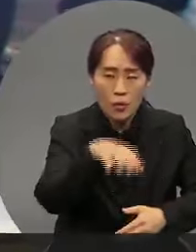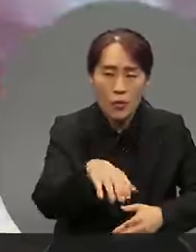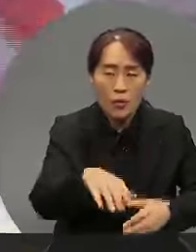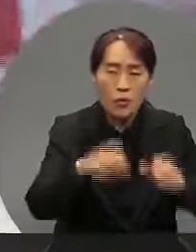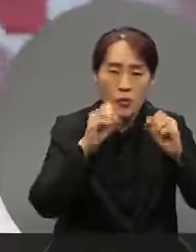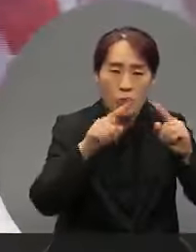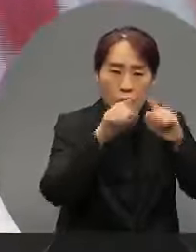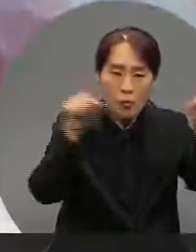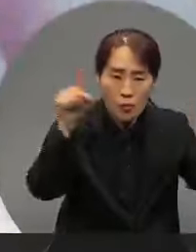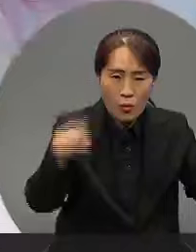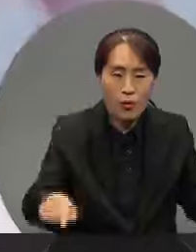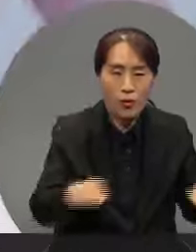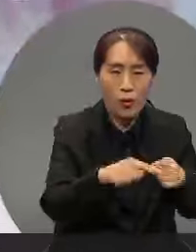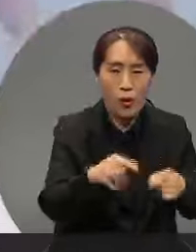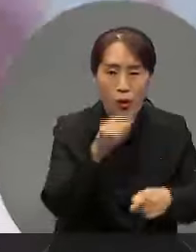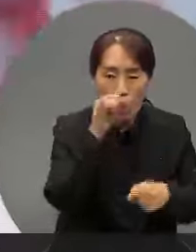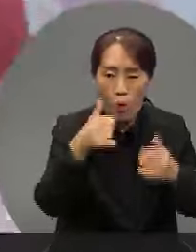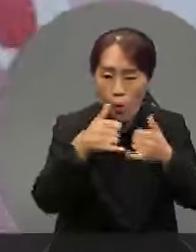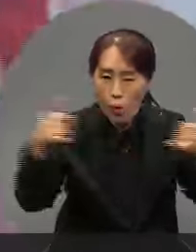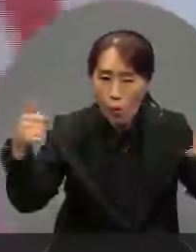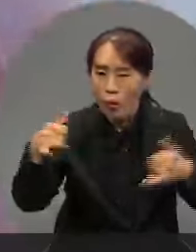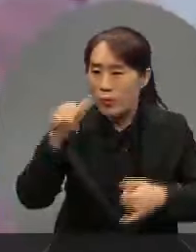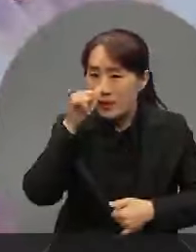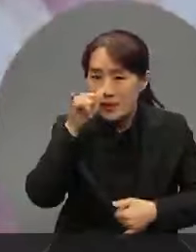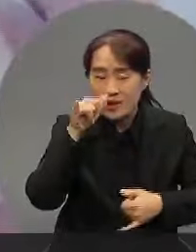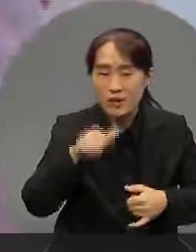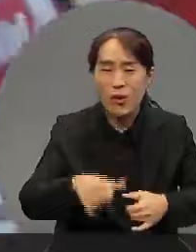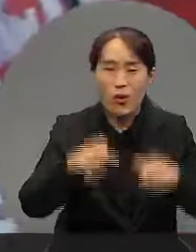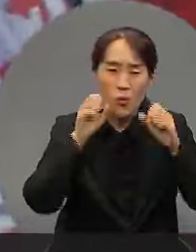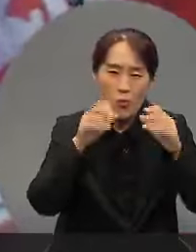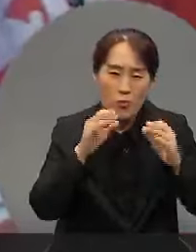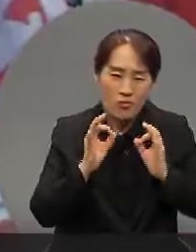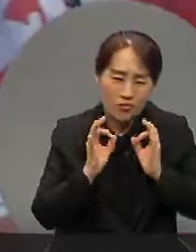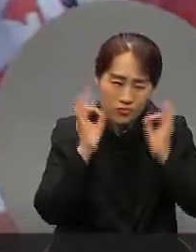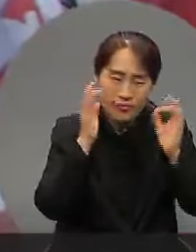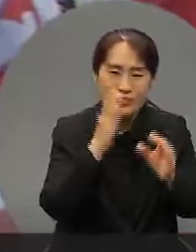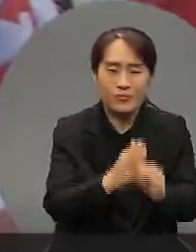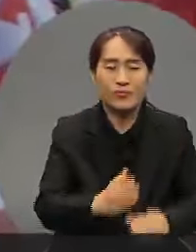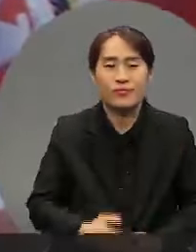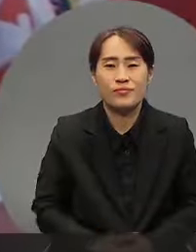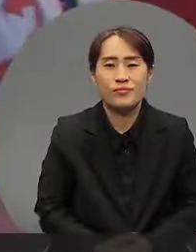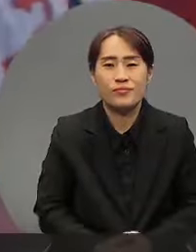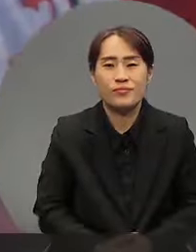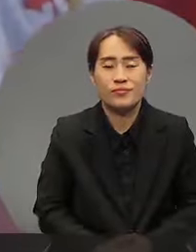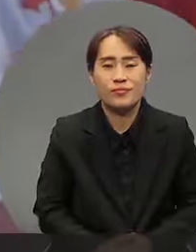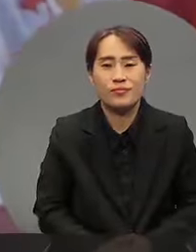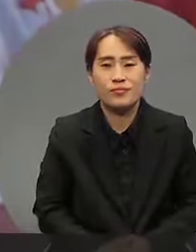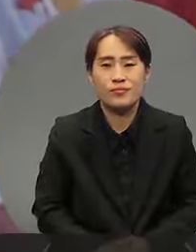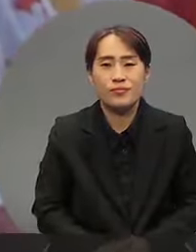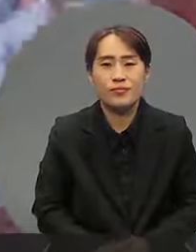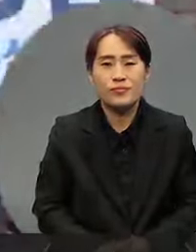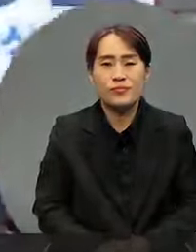벽보와 현수막도 등장해 선거 개시를 알렸습니다. 김은초 기자가 보도합니다.